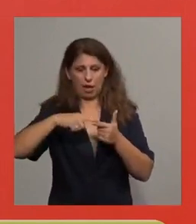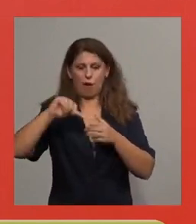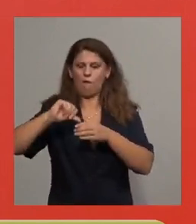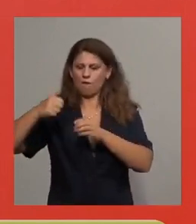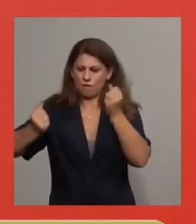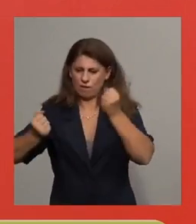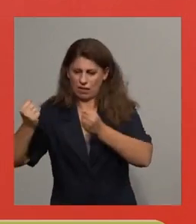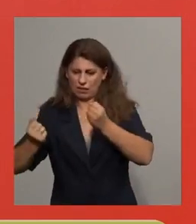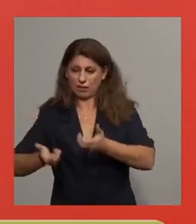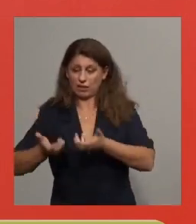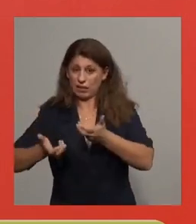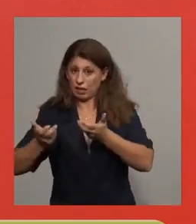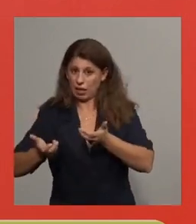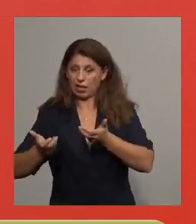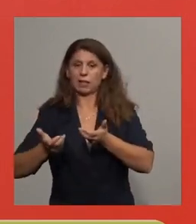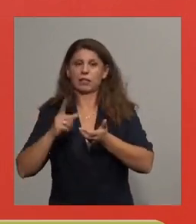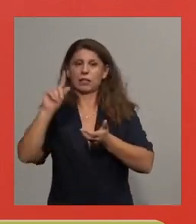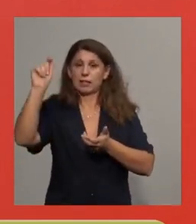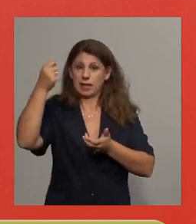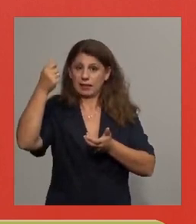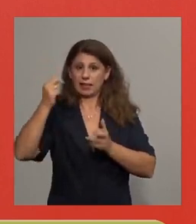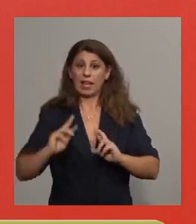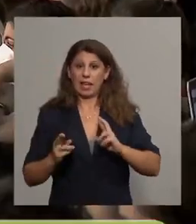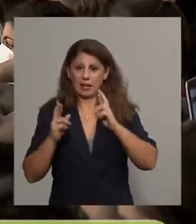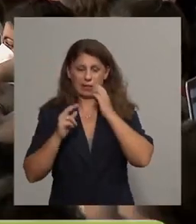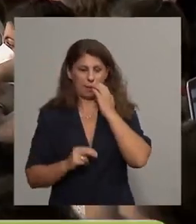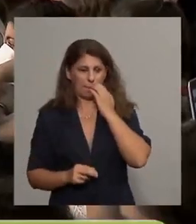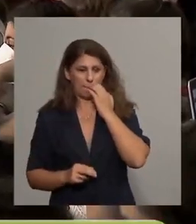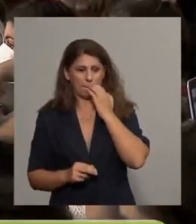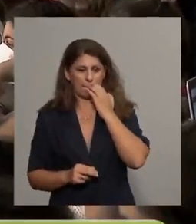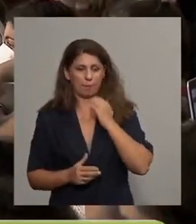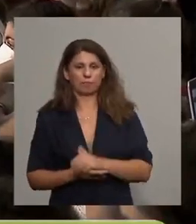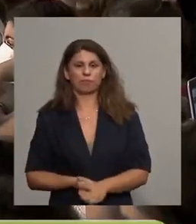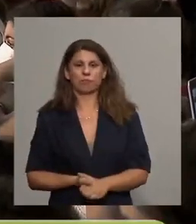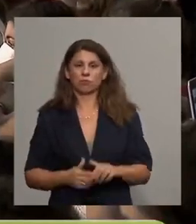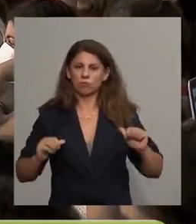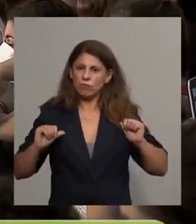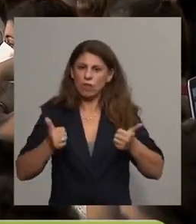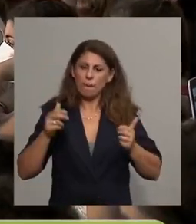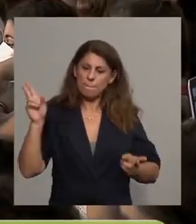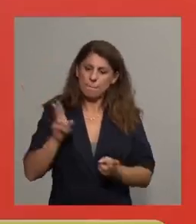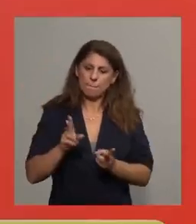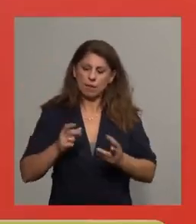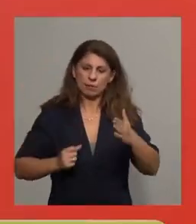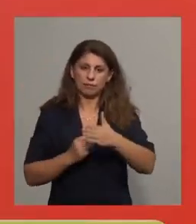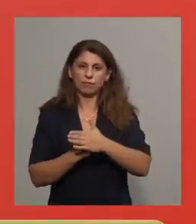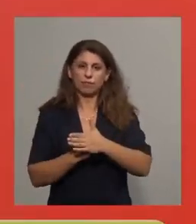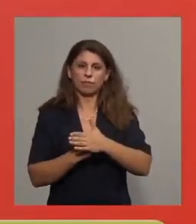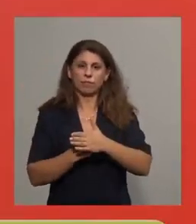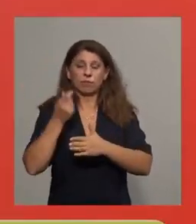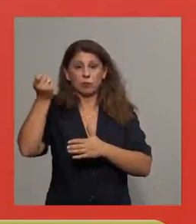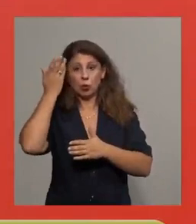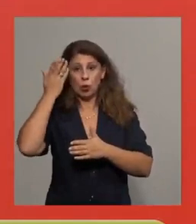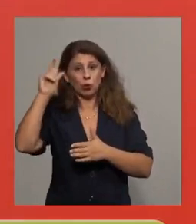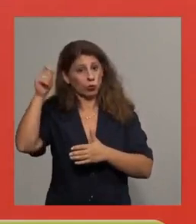βενζίνη, σε φυσικό αέριο, σε ηλεκτρική ενέργεια. Γενναία μείωση και πλαφών στην τιμή του